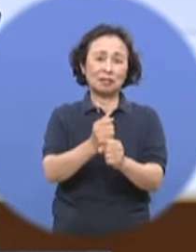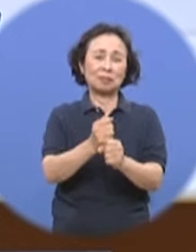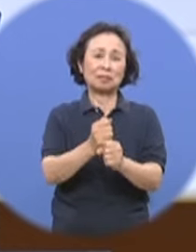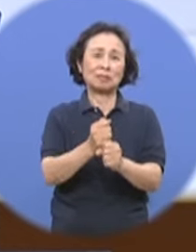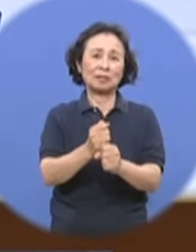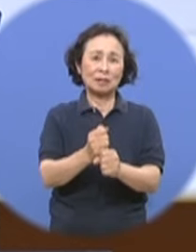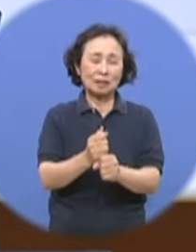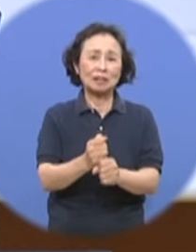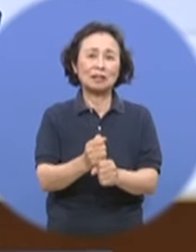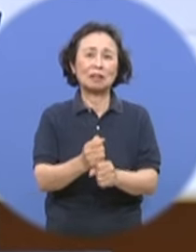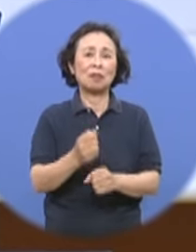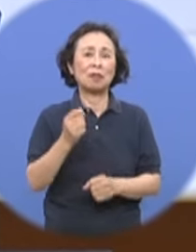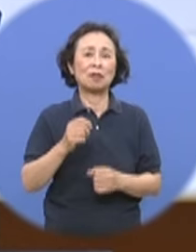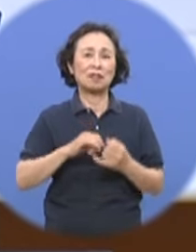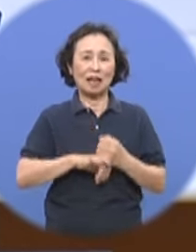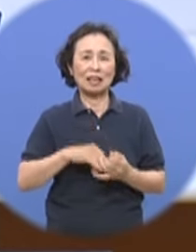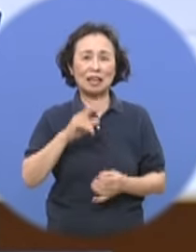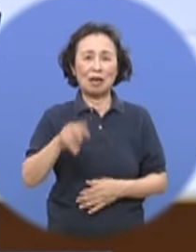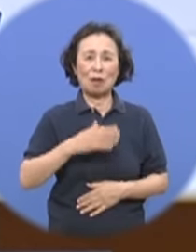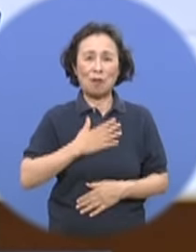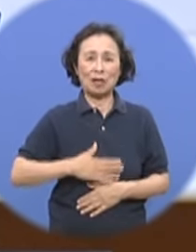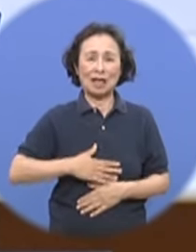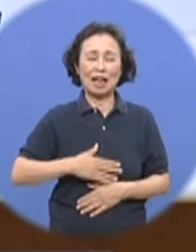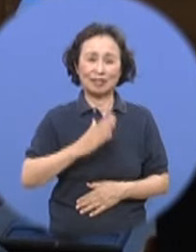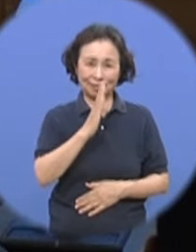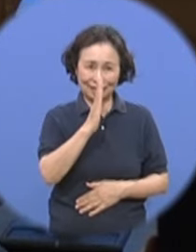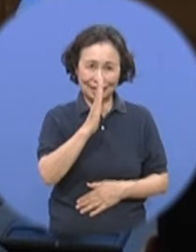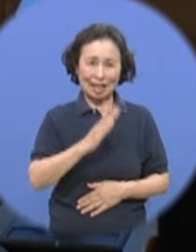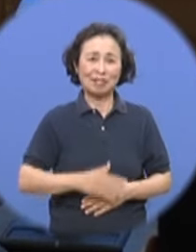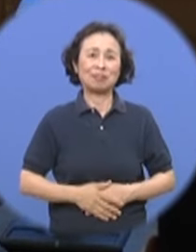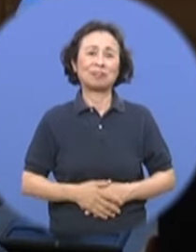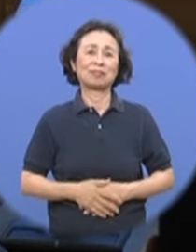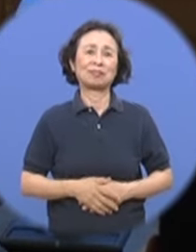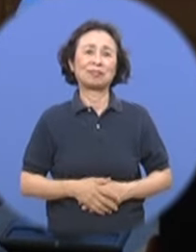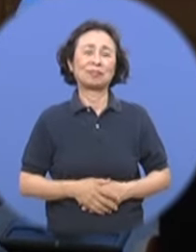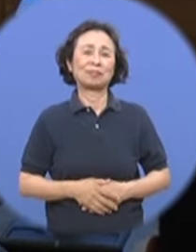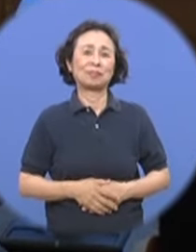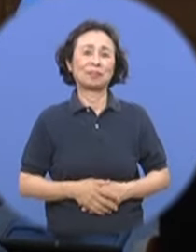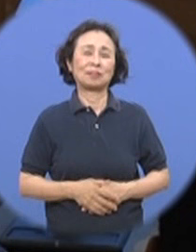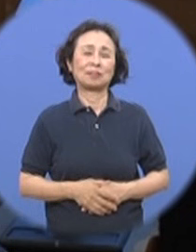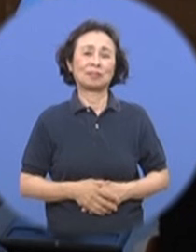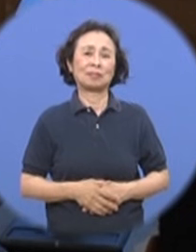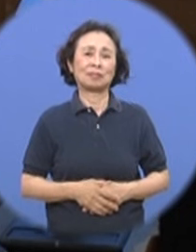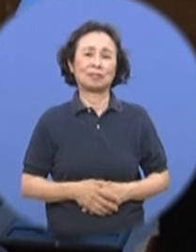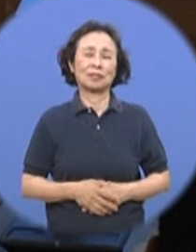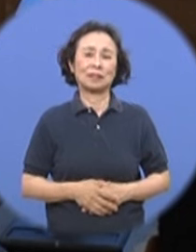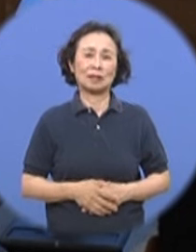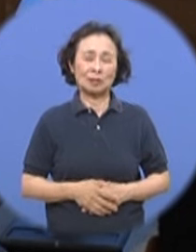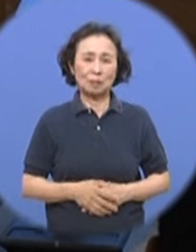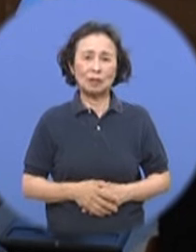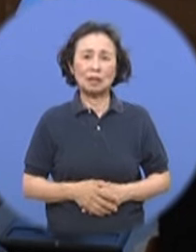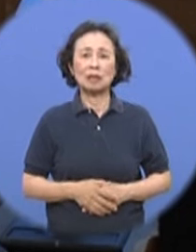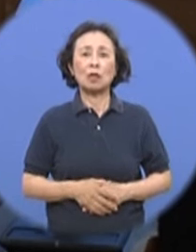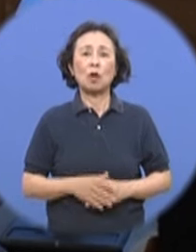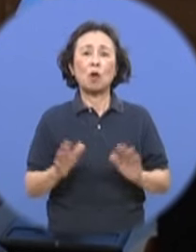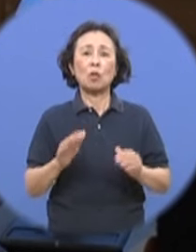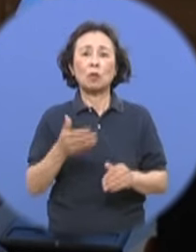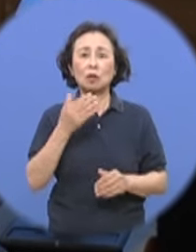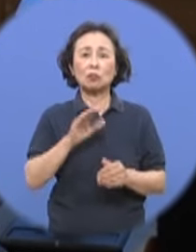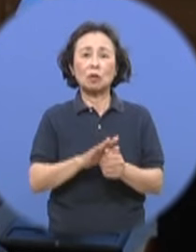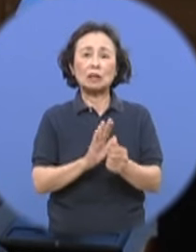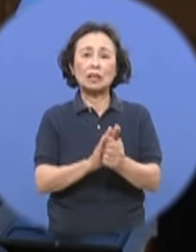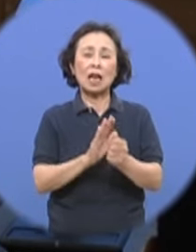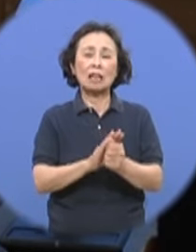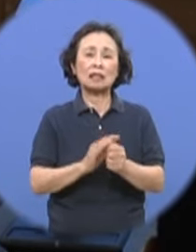ことだとぜひご理解をいただきたいと思います。 次に子ども食堂の支援に取り組んでい